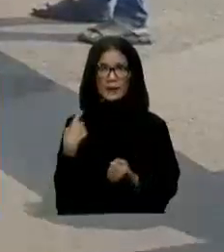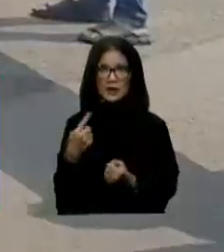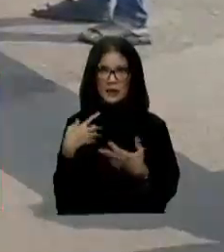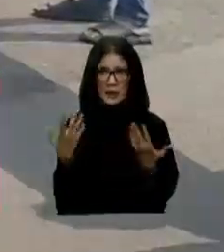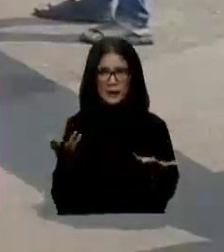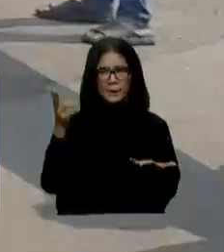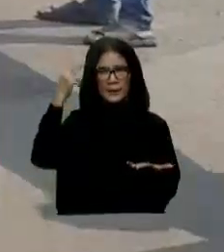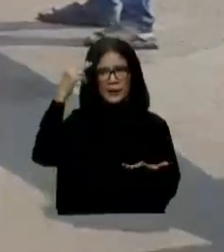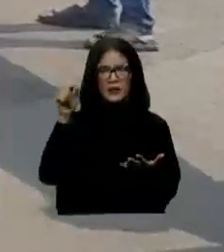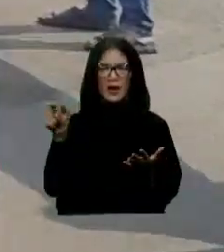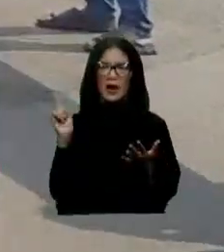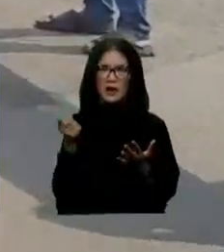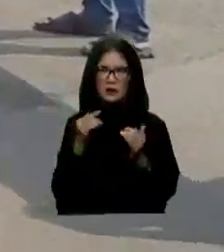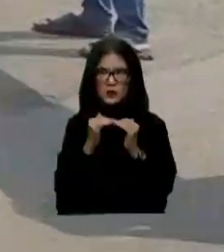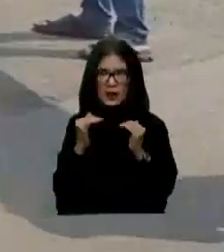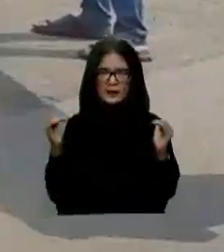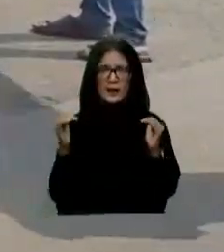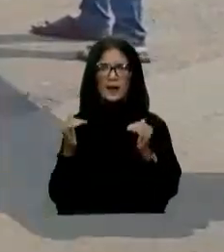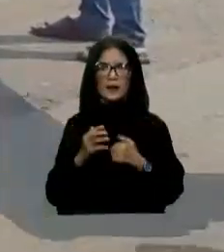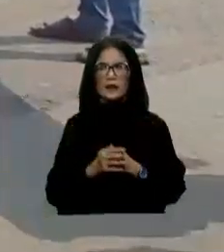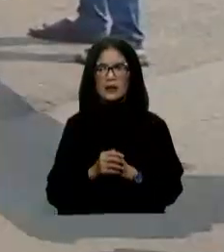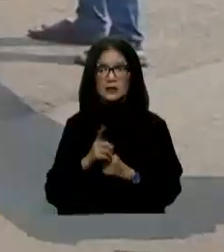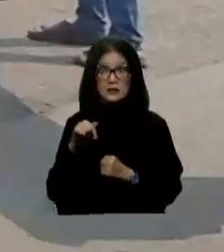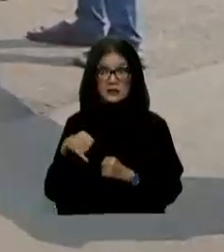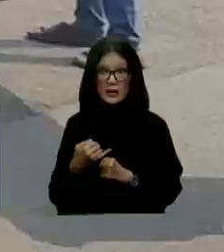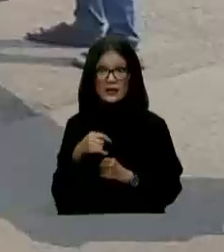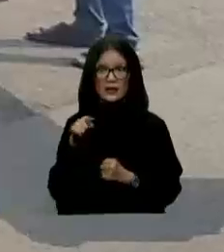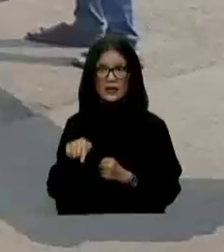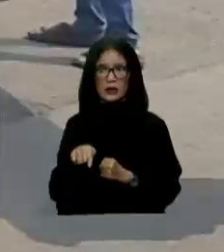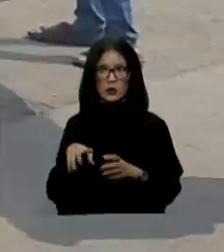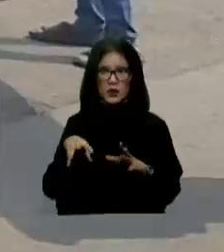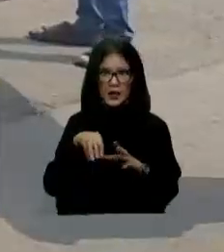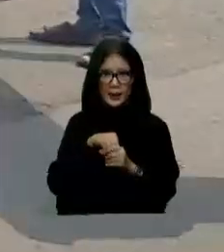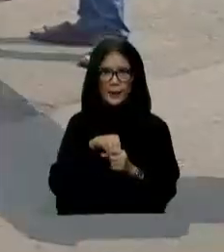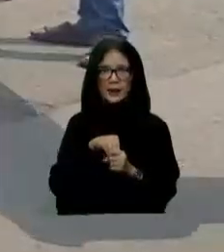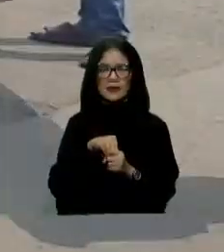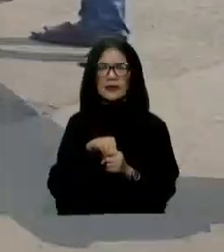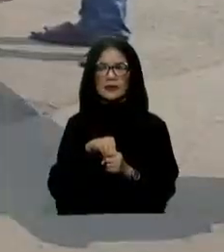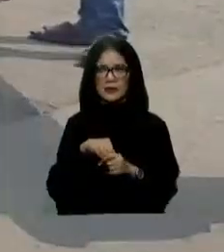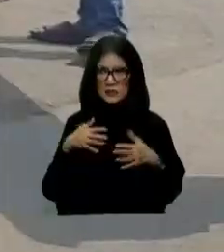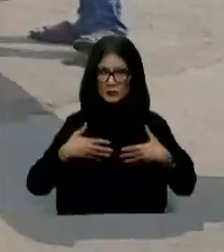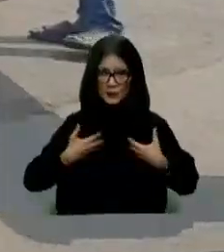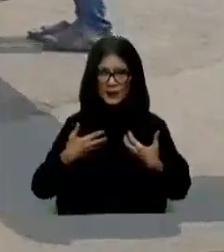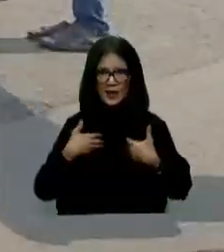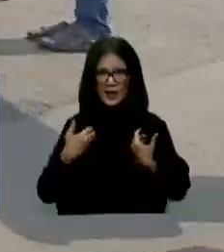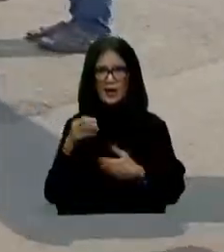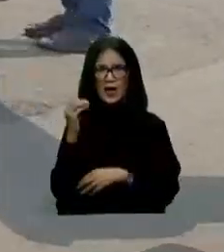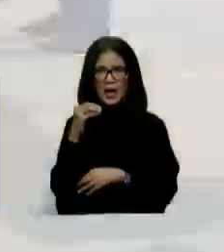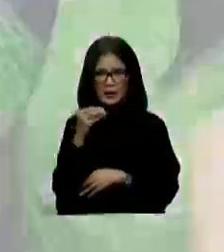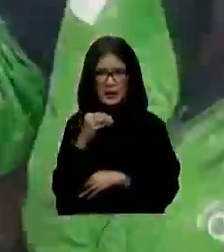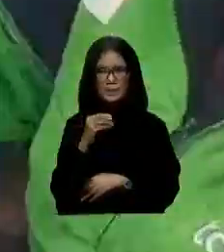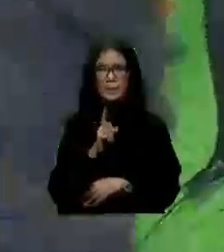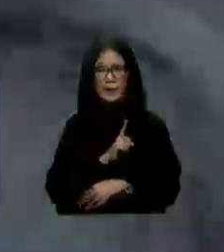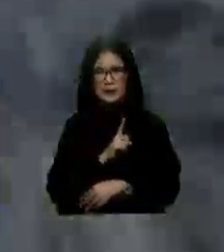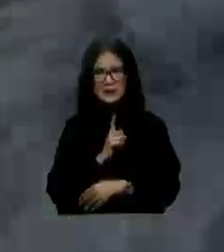sini melalui tadi serap ayam peternak Mandiri E kpun dan dijadikan cadangan pangan